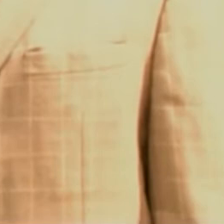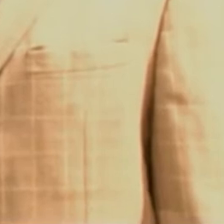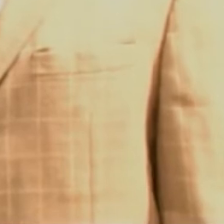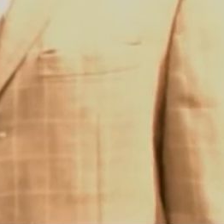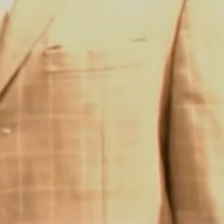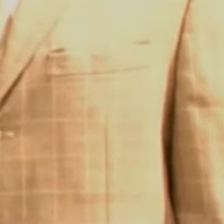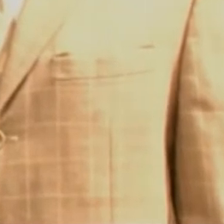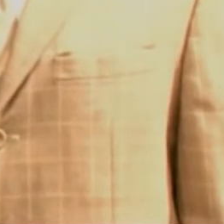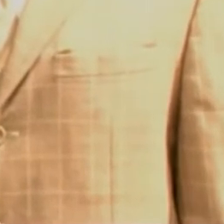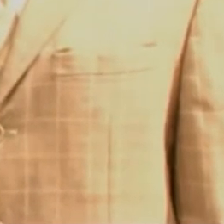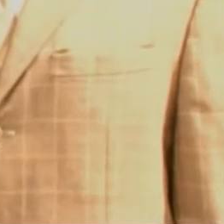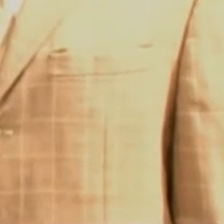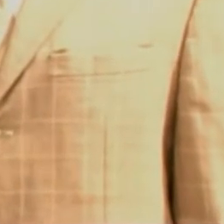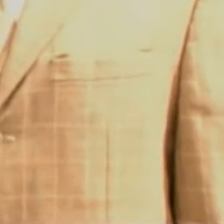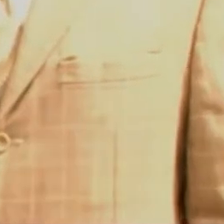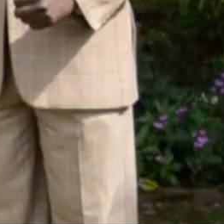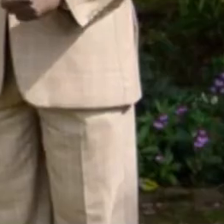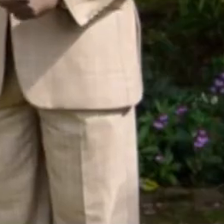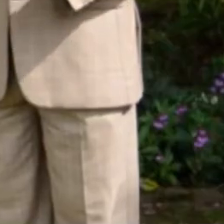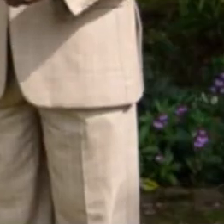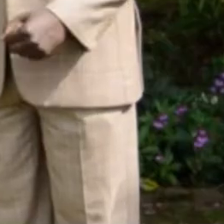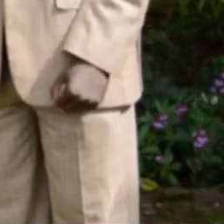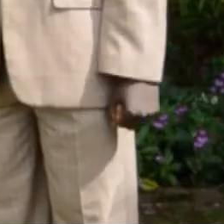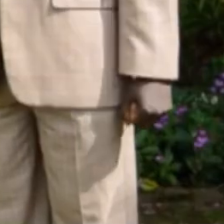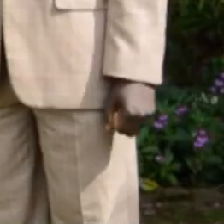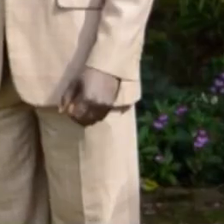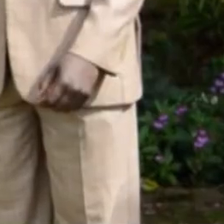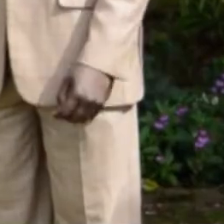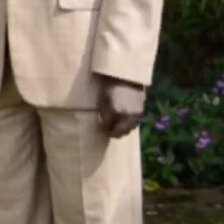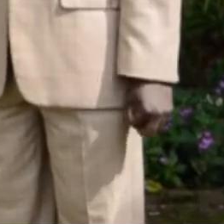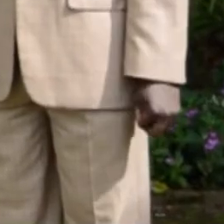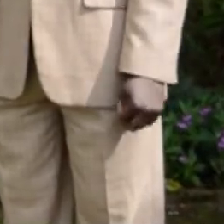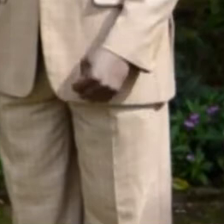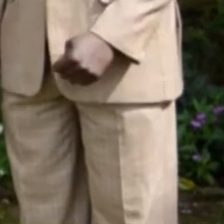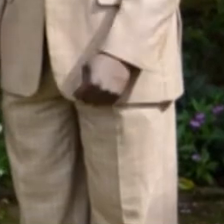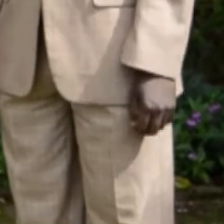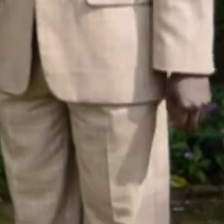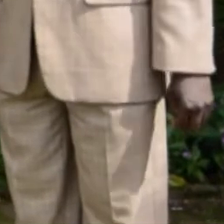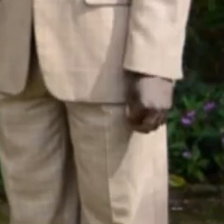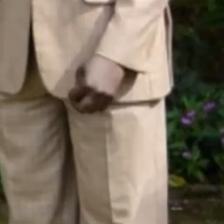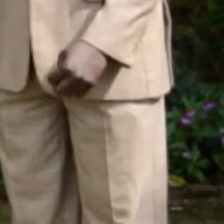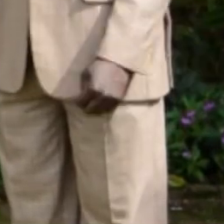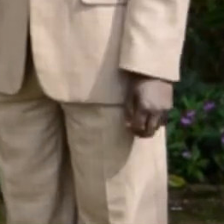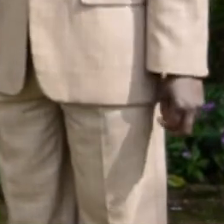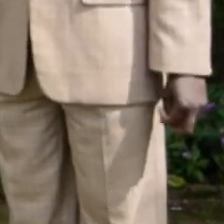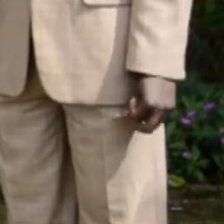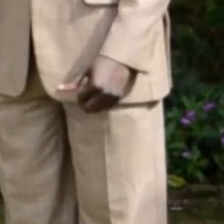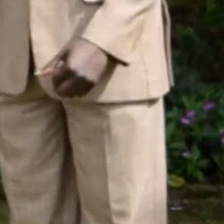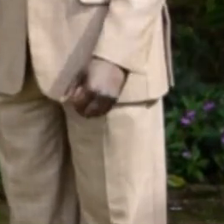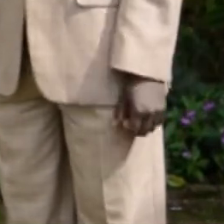Ngatishumaire rudo rwaMwari. Ndizvo Jesu anouya kutora vanhu